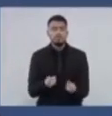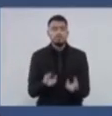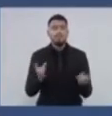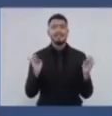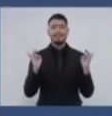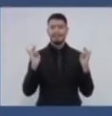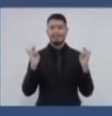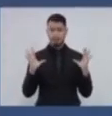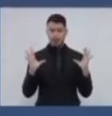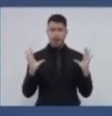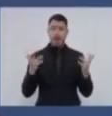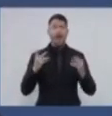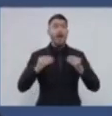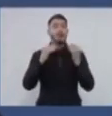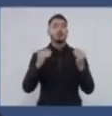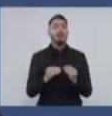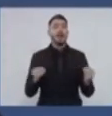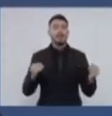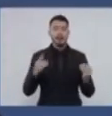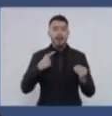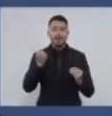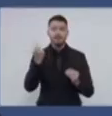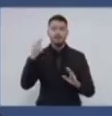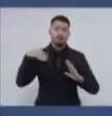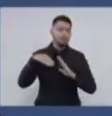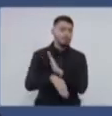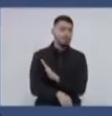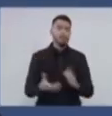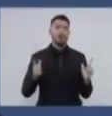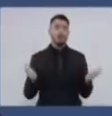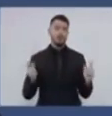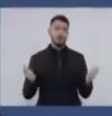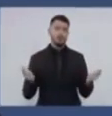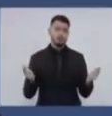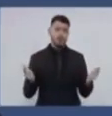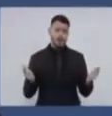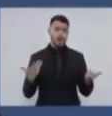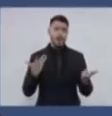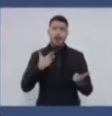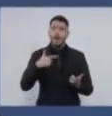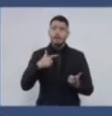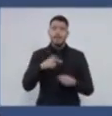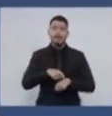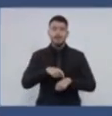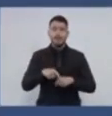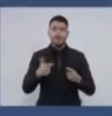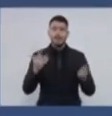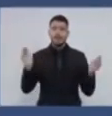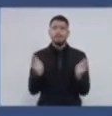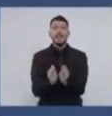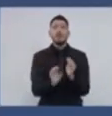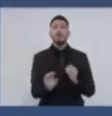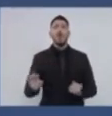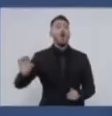φυσικά πρόσωπα επιλέξιμα είναι πρόσωπα φορολογικοί κάτοικοι ελλάδος με δηλωθέν εισόδημα έως 30.000€